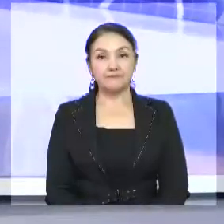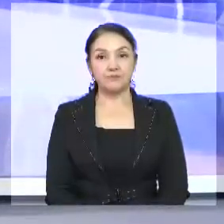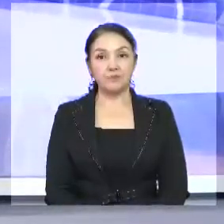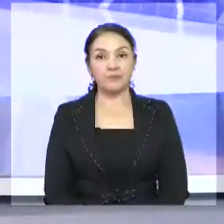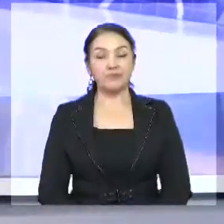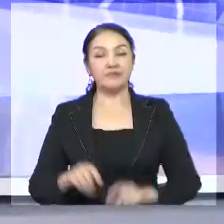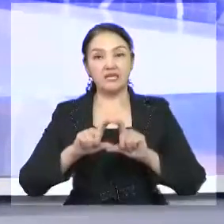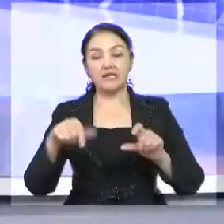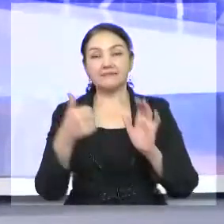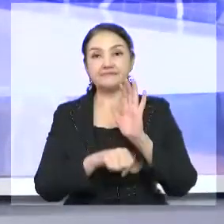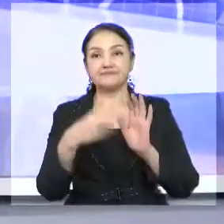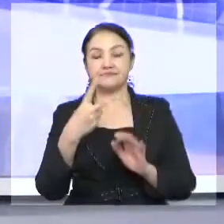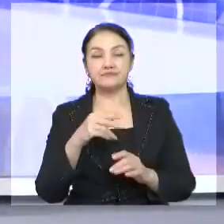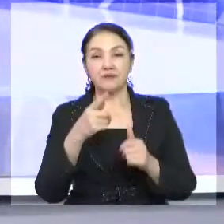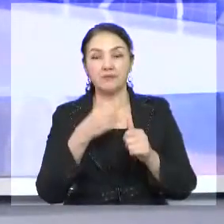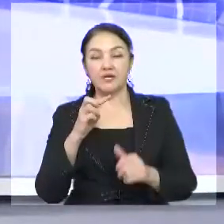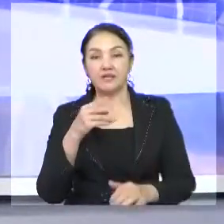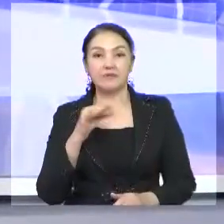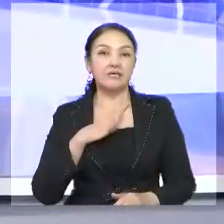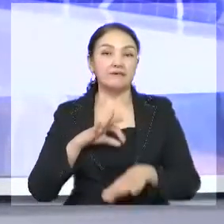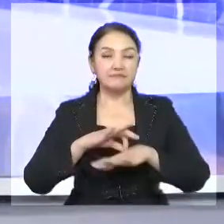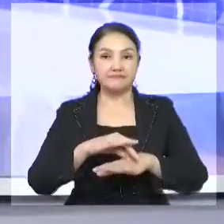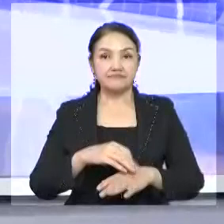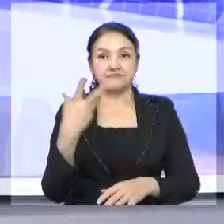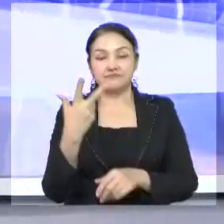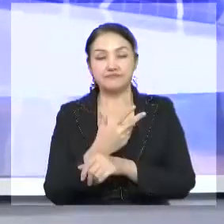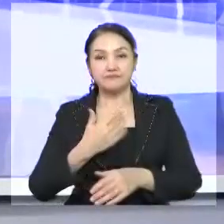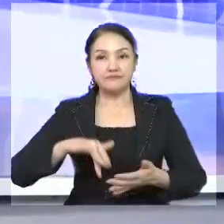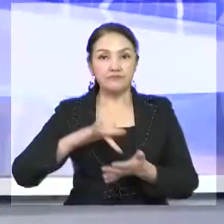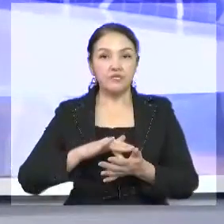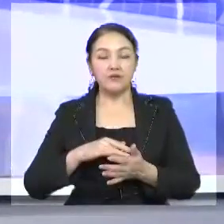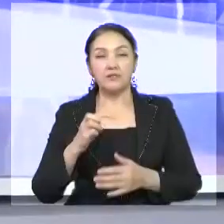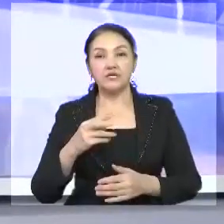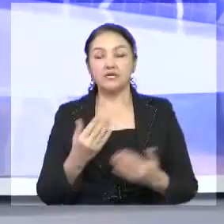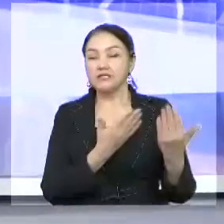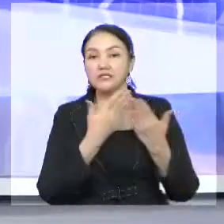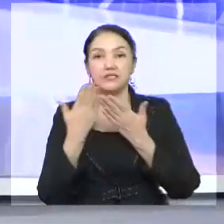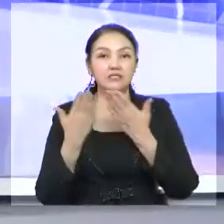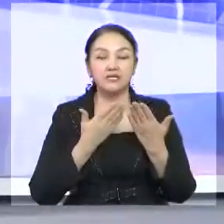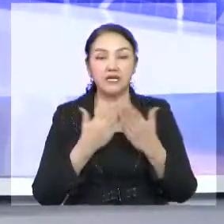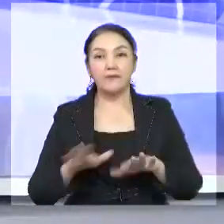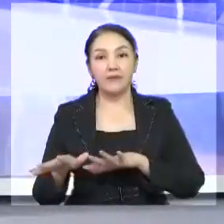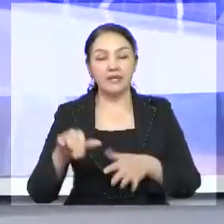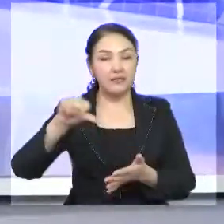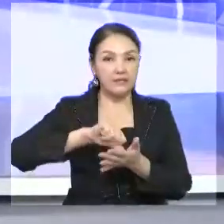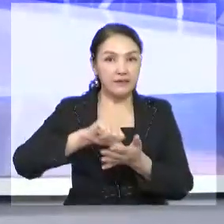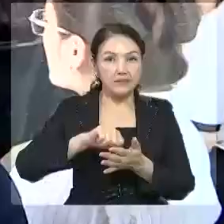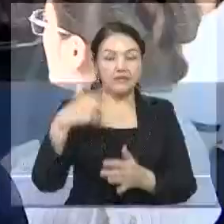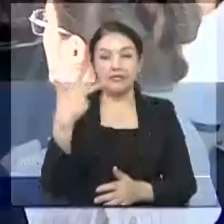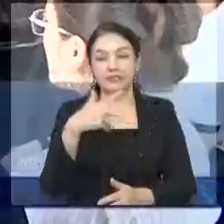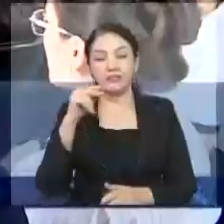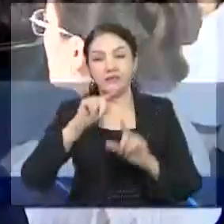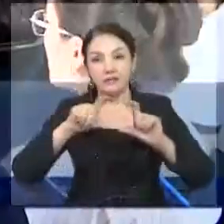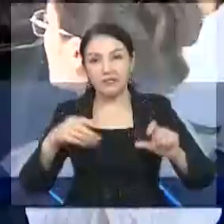На базе школы номер 62 имени Бауржана Мамышулы прошли третьи городские бауржановские чтения. В мероприятии приняли участие 33